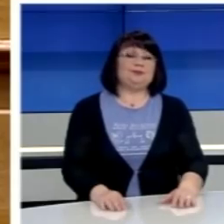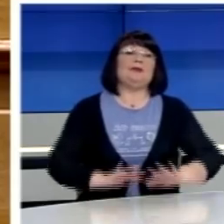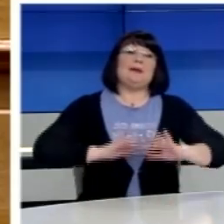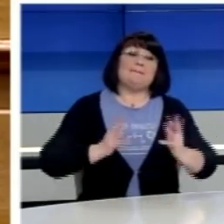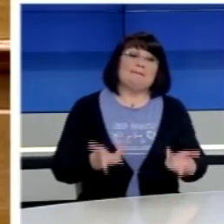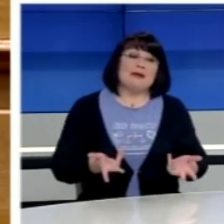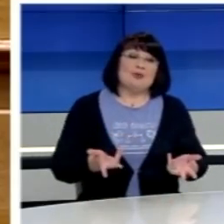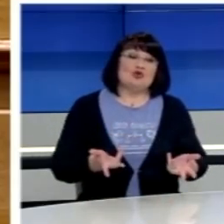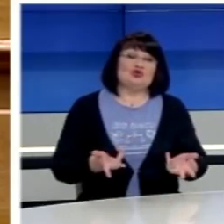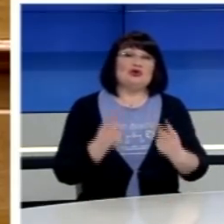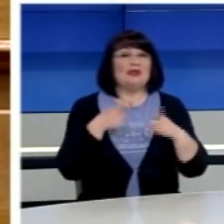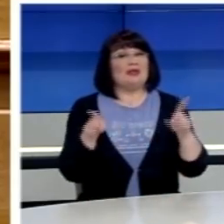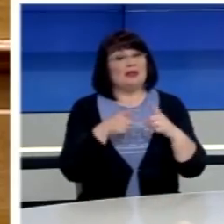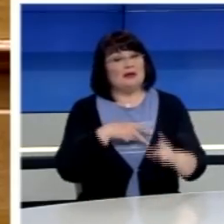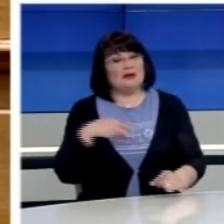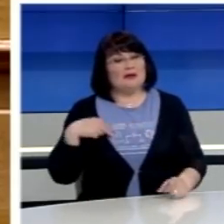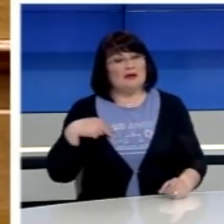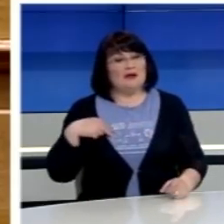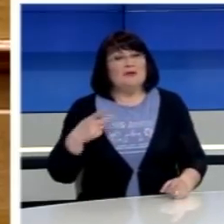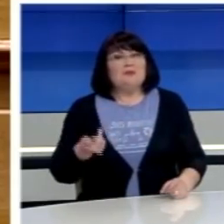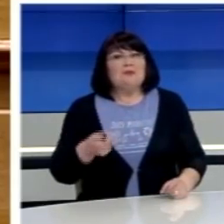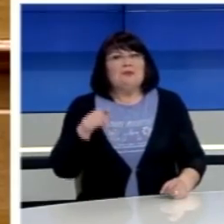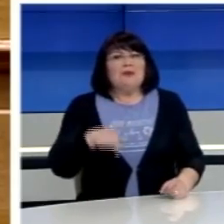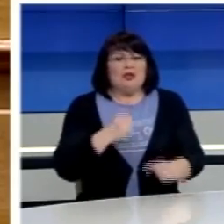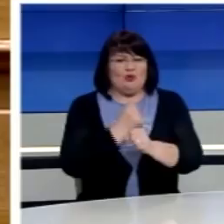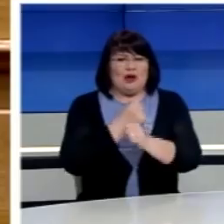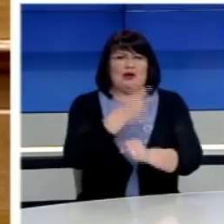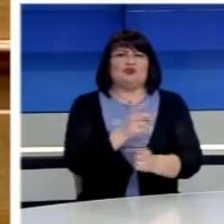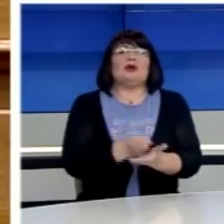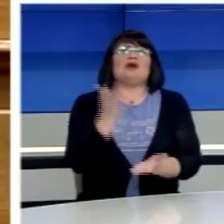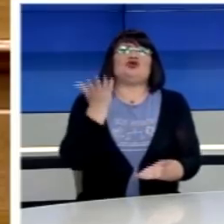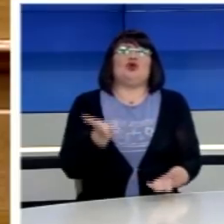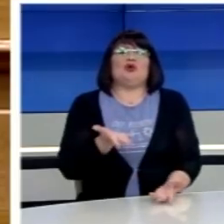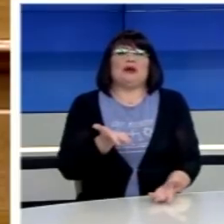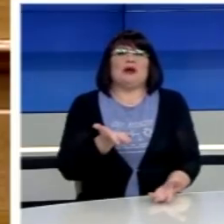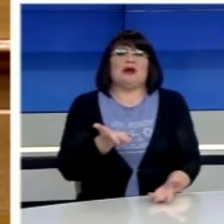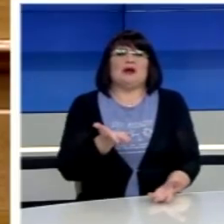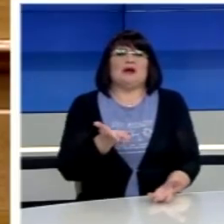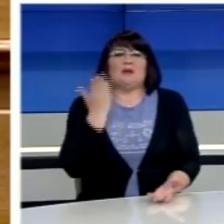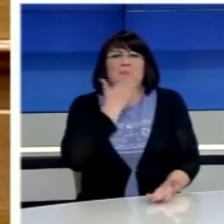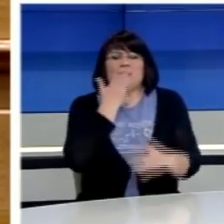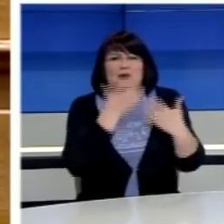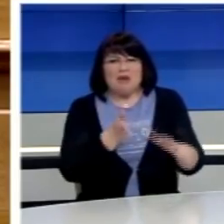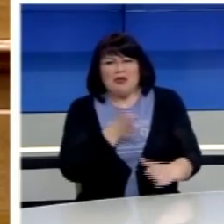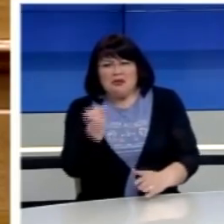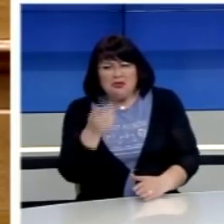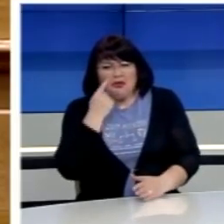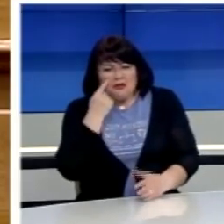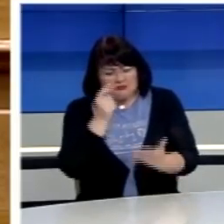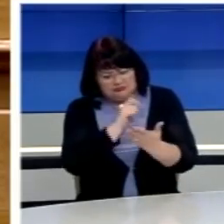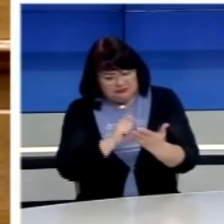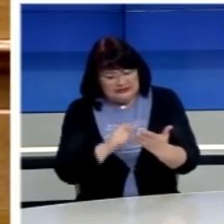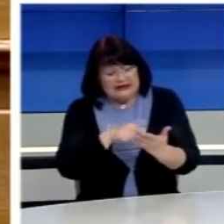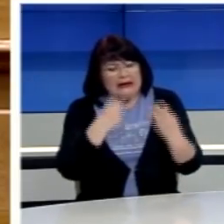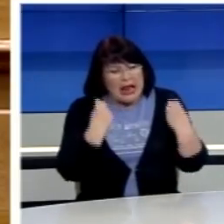οι εκπαιδευτικοί δεν αξιολογούν και σήμερα τη δουλειά τους όταν βγαίνουν από το μάθημα? Δεν εκτιμούν